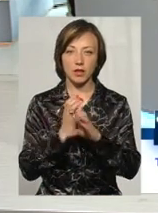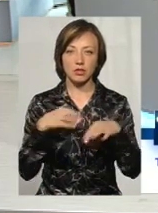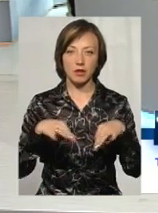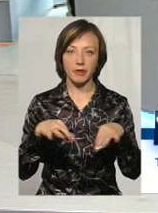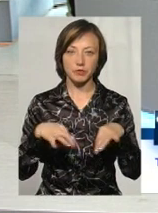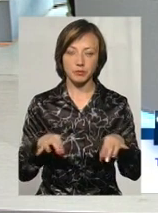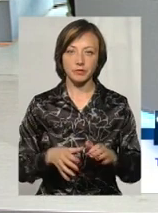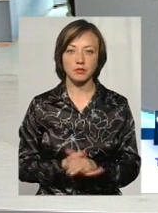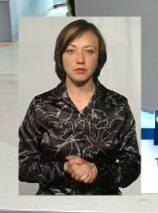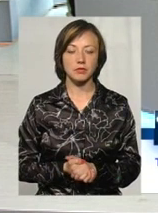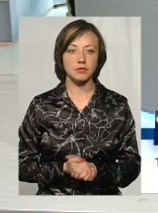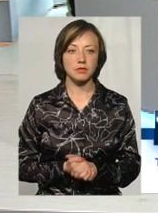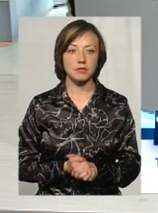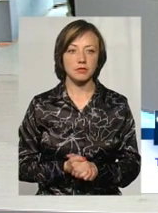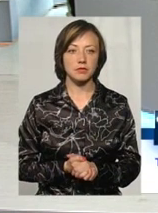на автодорозі